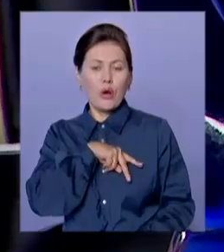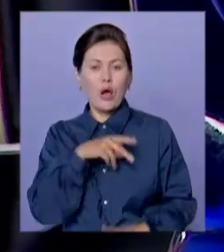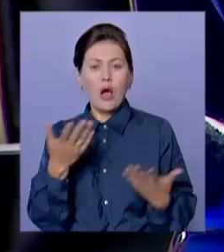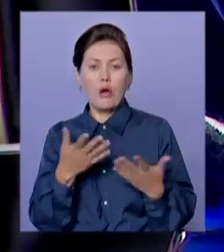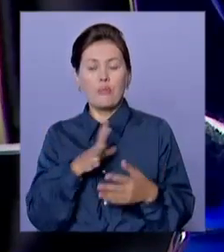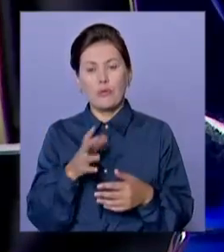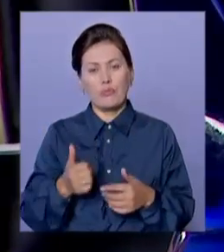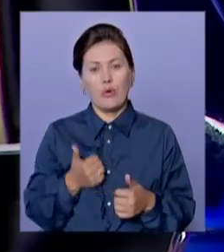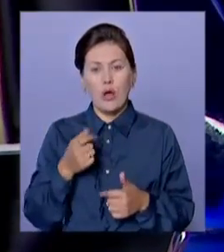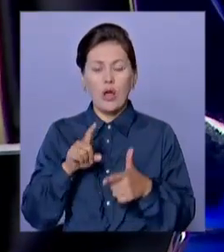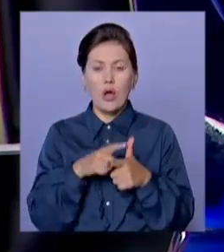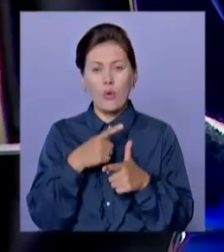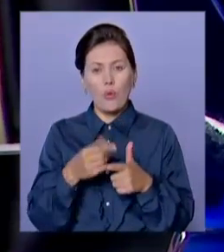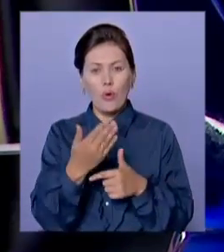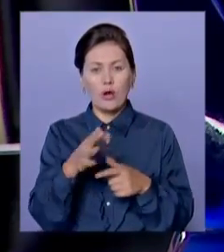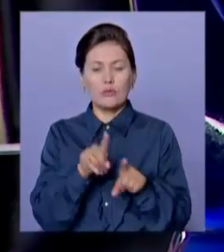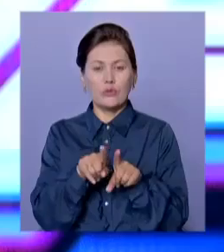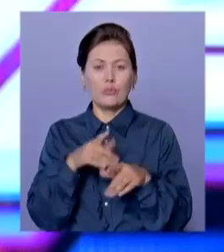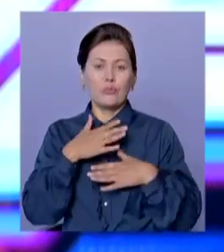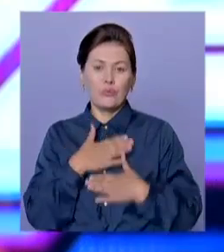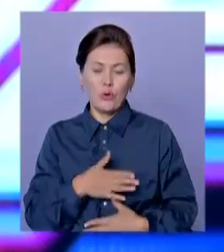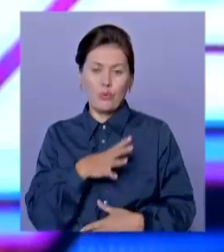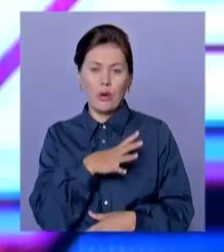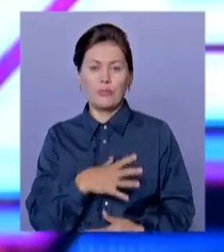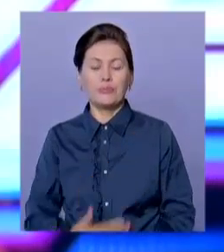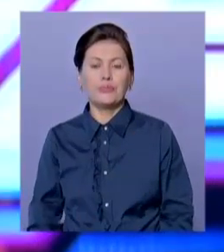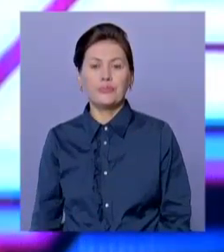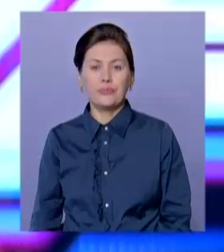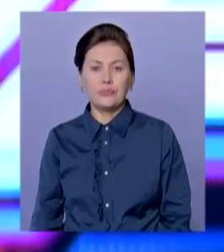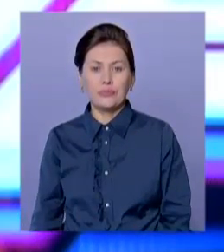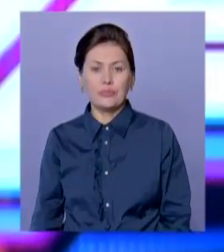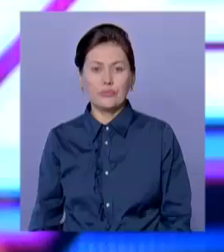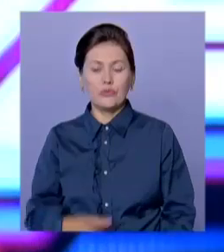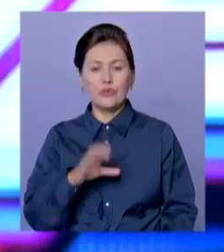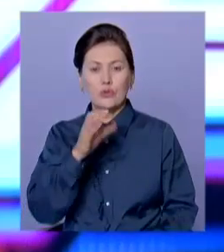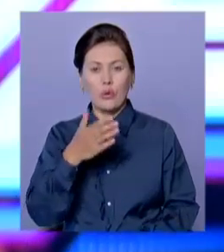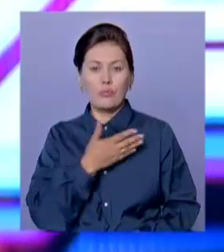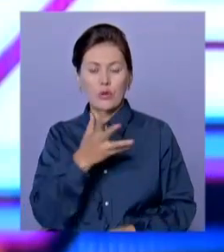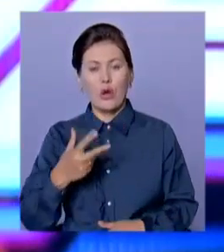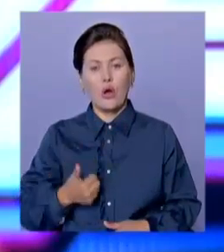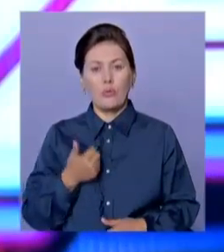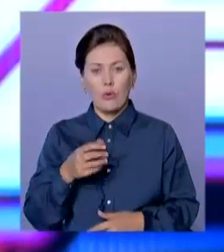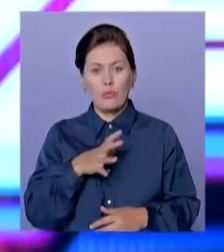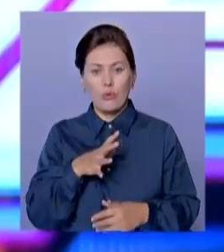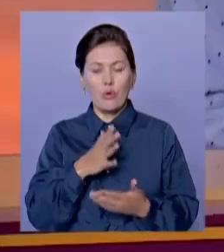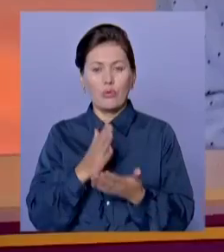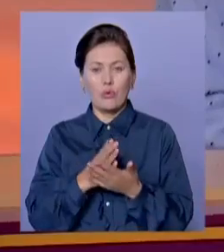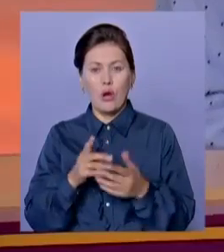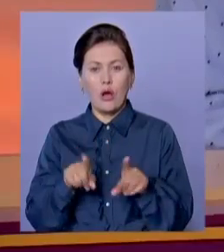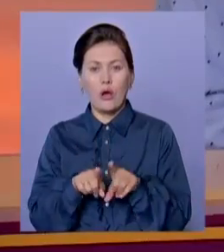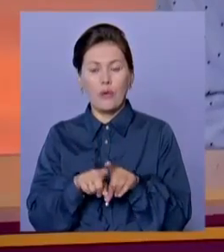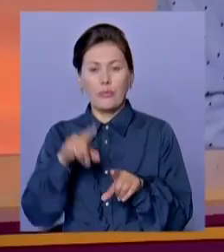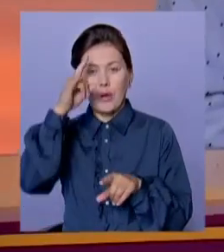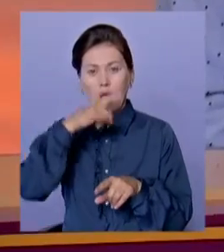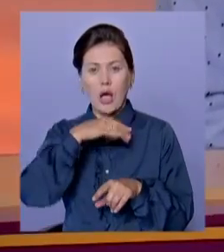болды ма, жоқ әлде осыған қанағат дейміз ба? Әрине, күміс алу біз үшін абырой болды. Өйткені